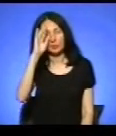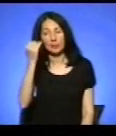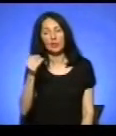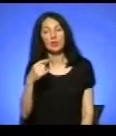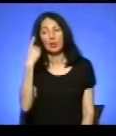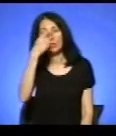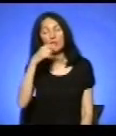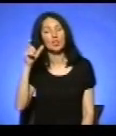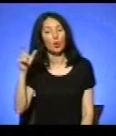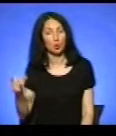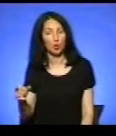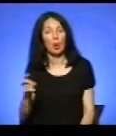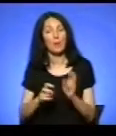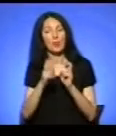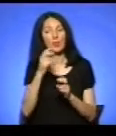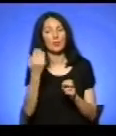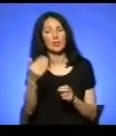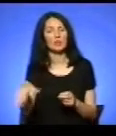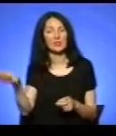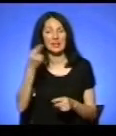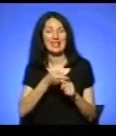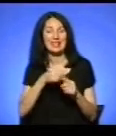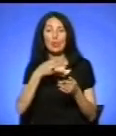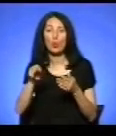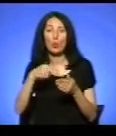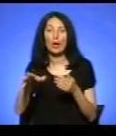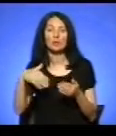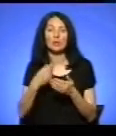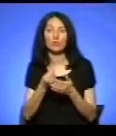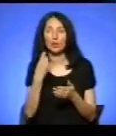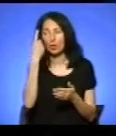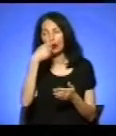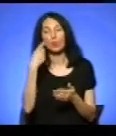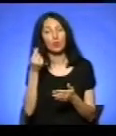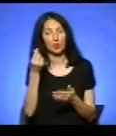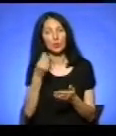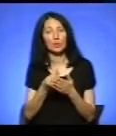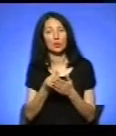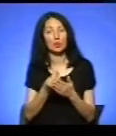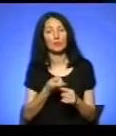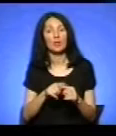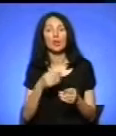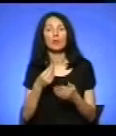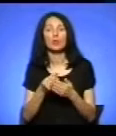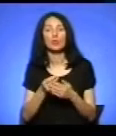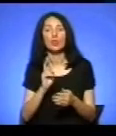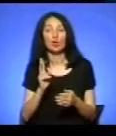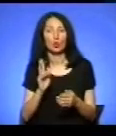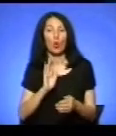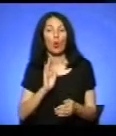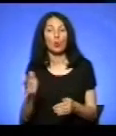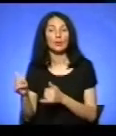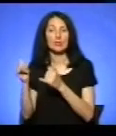фізична особа-підприємець, тобто він все це купував за свої власні кошти. Яке фінансування? Хто